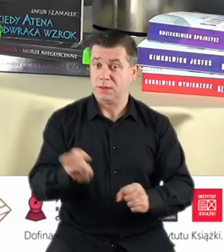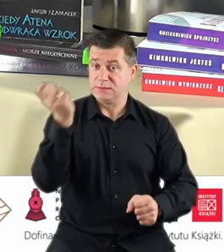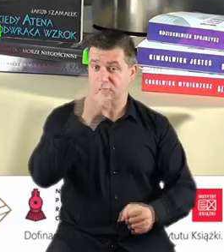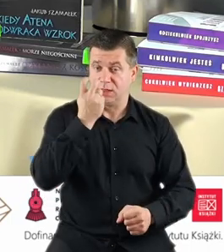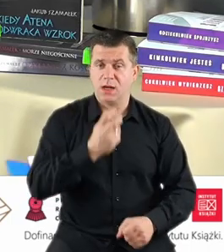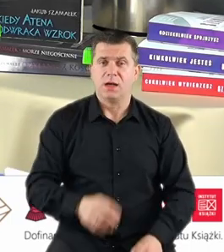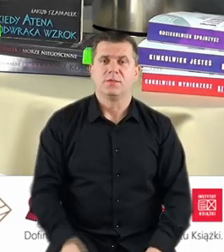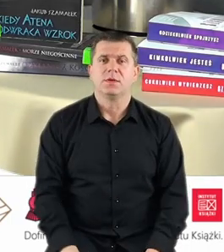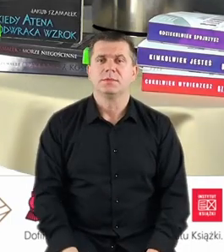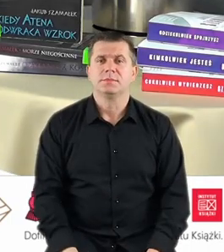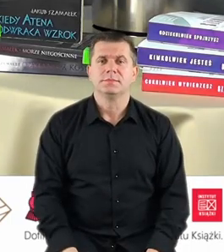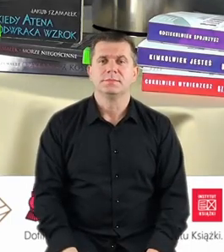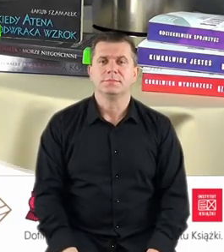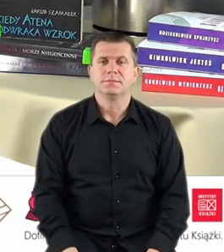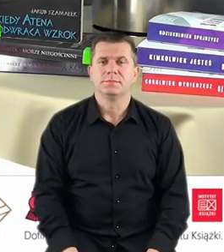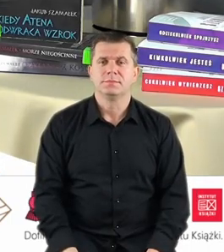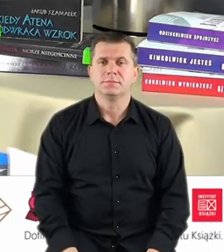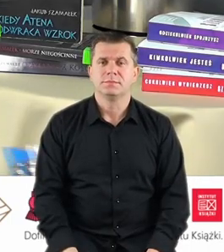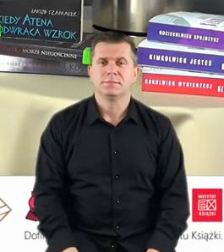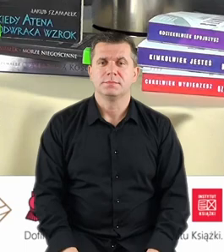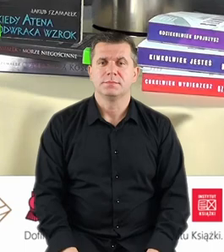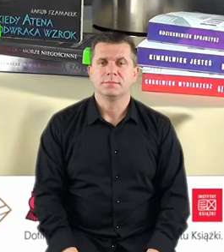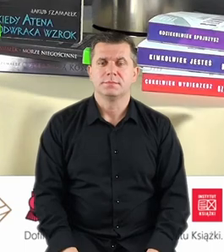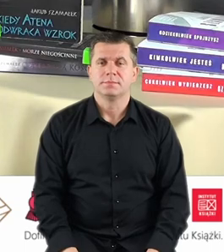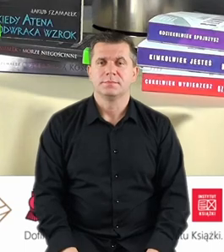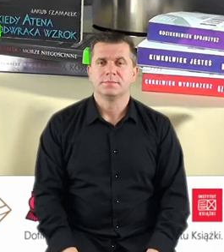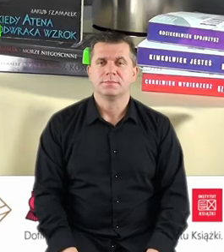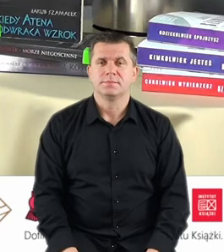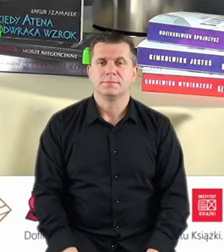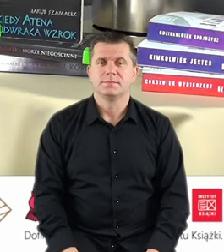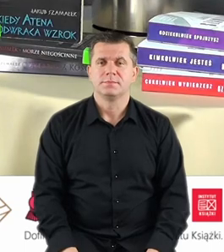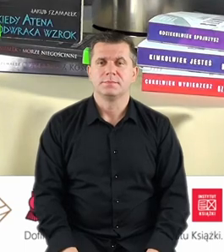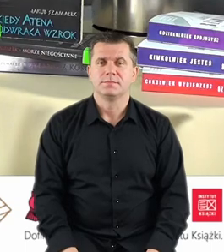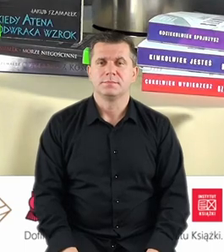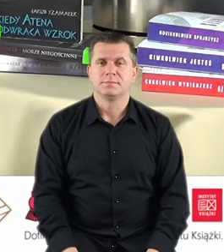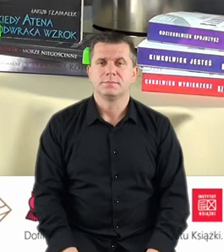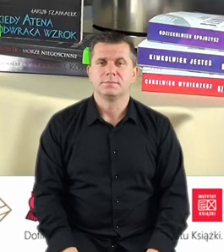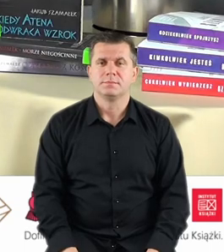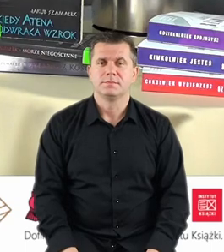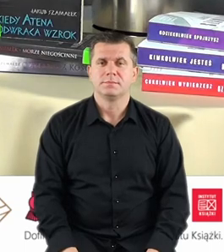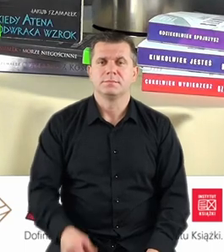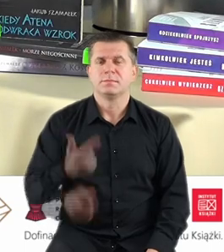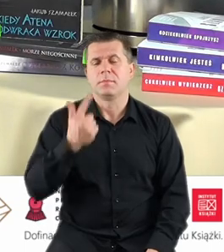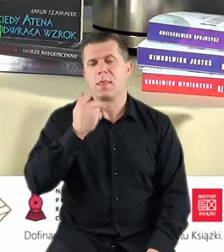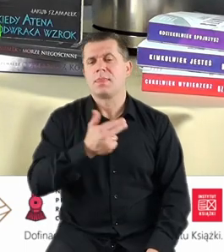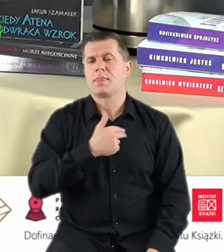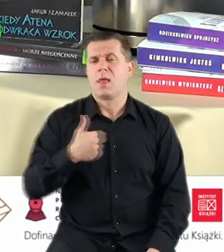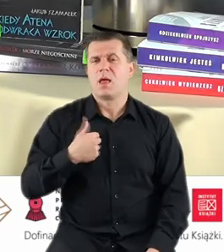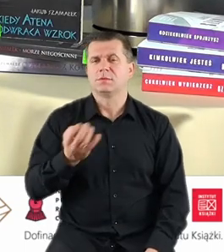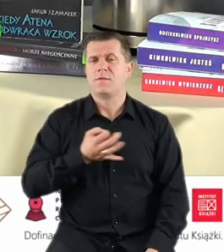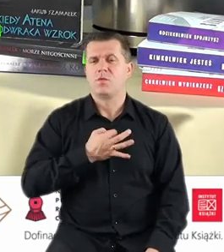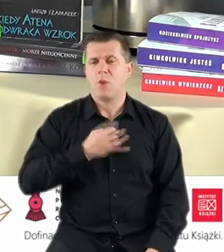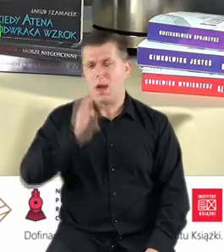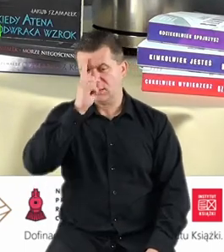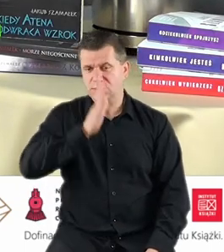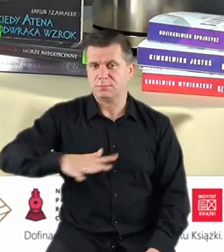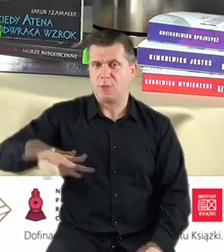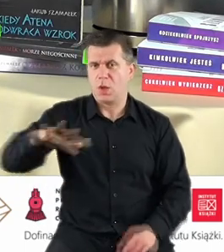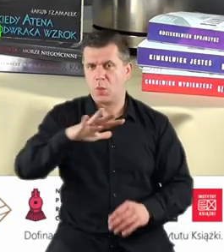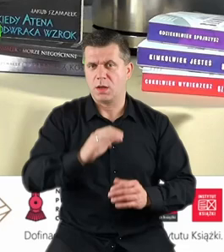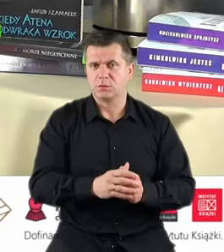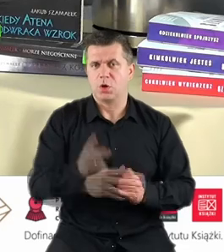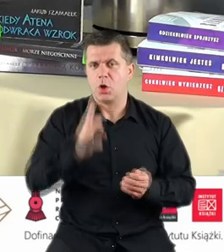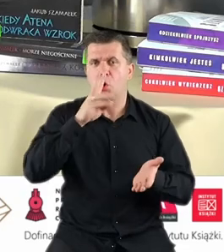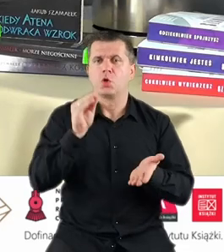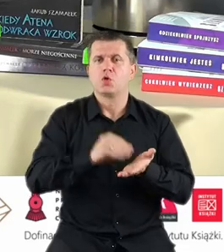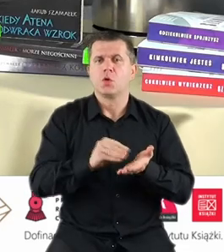ciekawe. Z tej perspektywy, jak nasze własne społeczeństwo i nasze